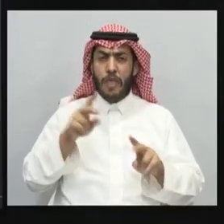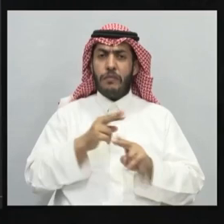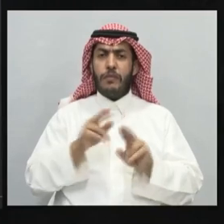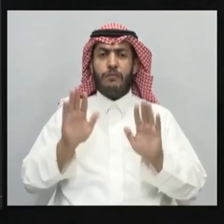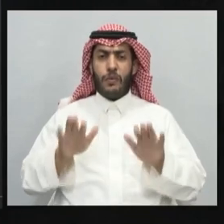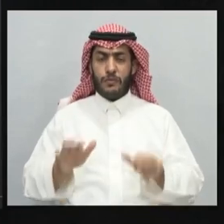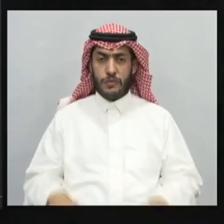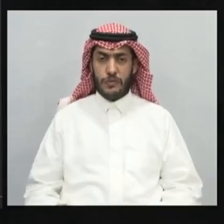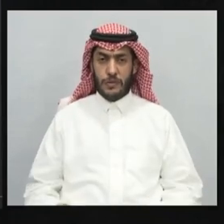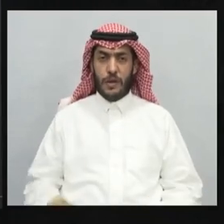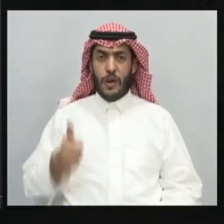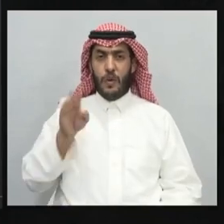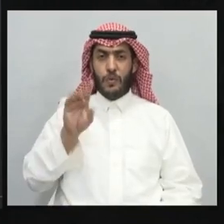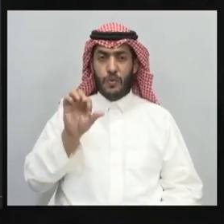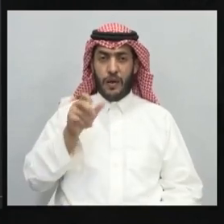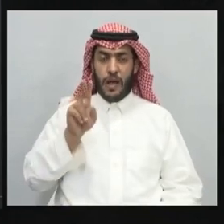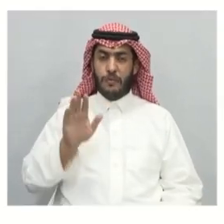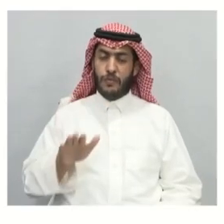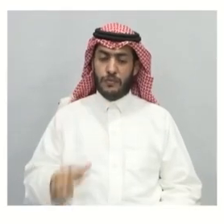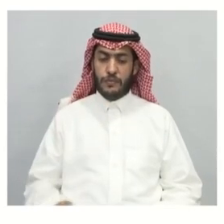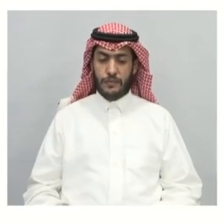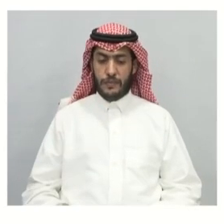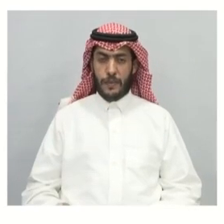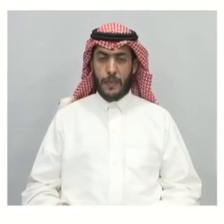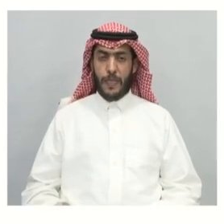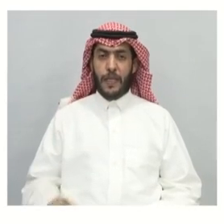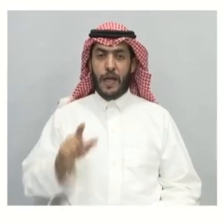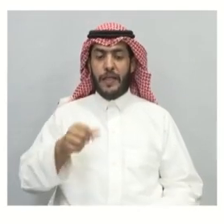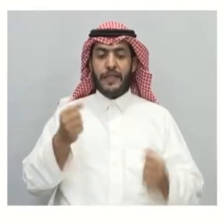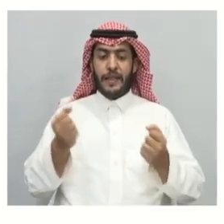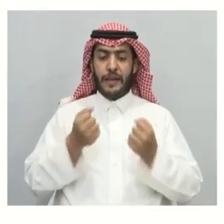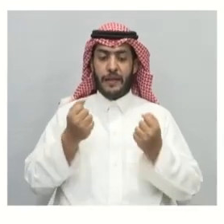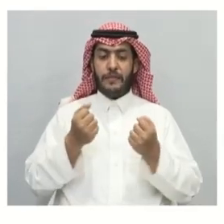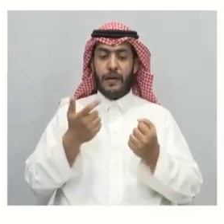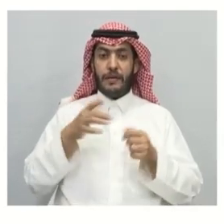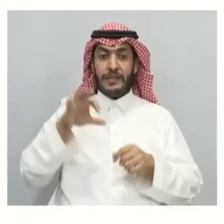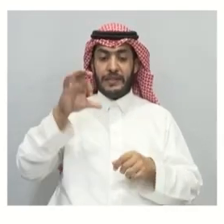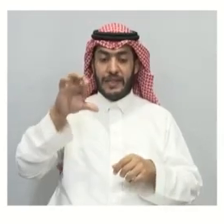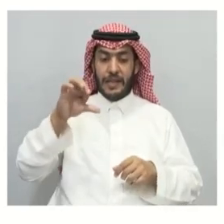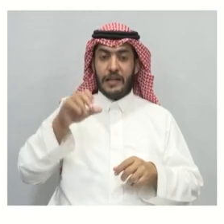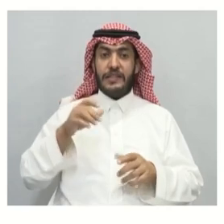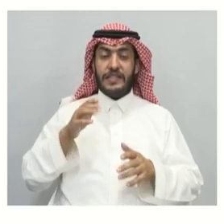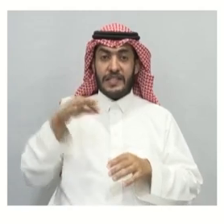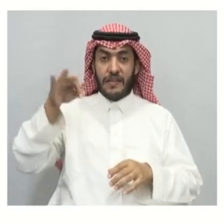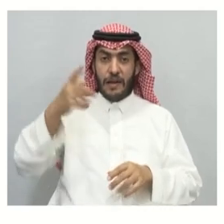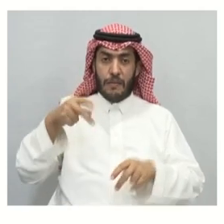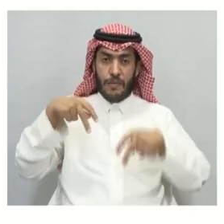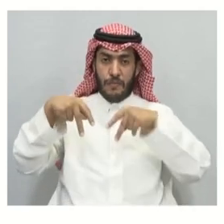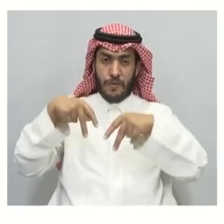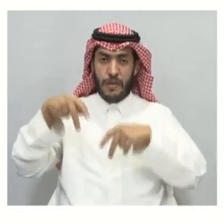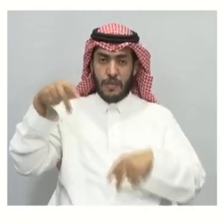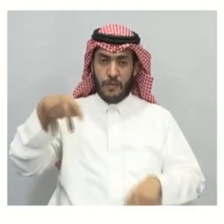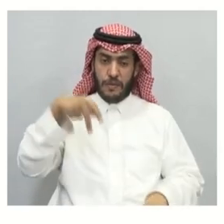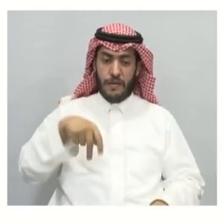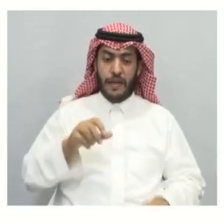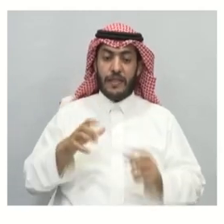موجوده فيها الكترونات بشكل موجود هذا هو تدريب ايش تدريب ت صفحه 88 لدرس